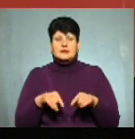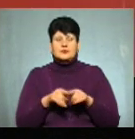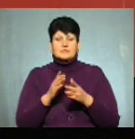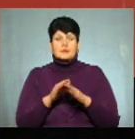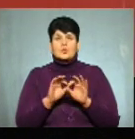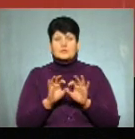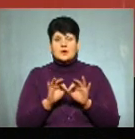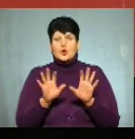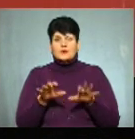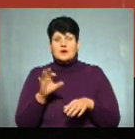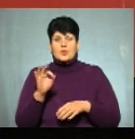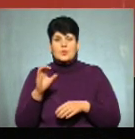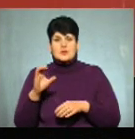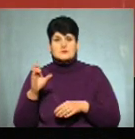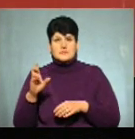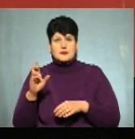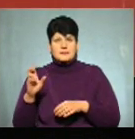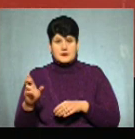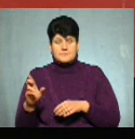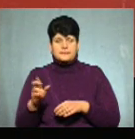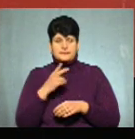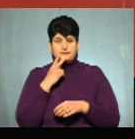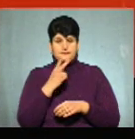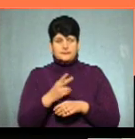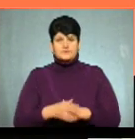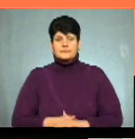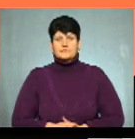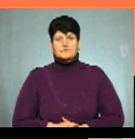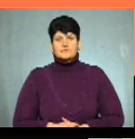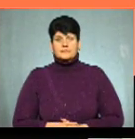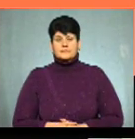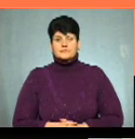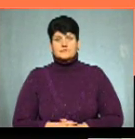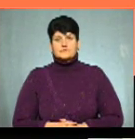голови ОСББ Тернополя Сергія Лупака. Пропоную переглянути.